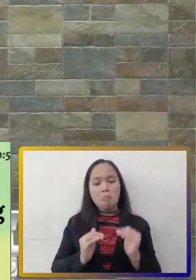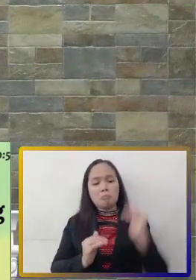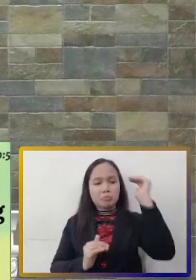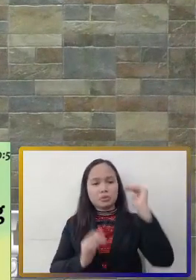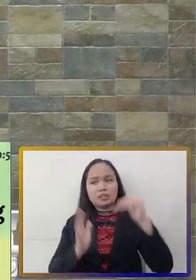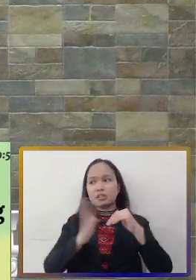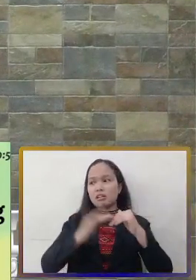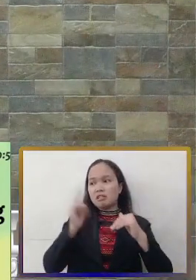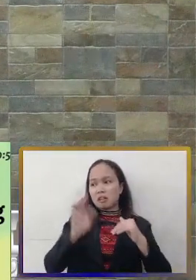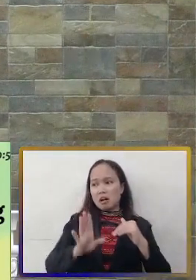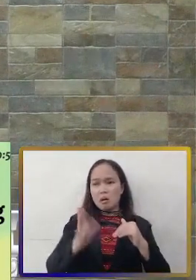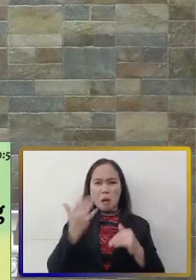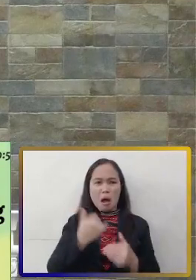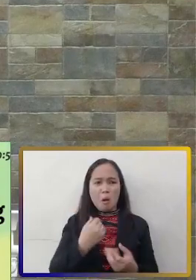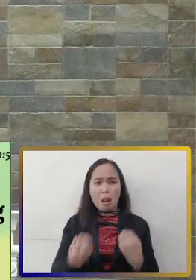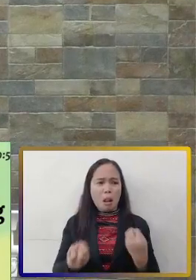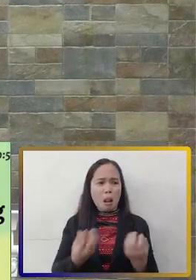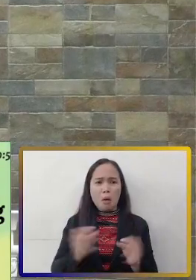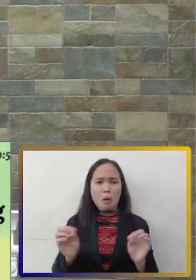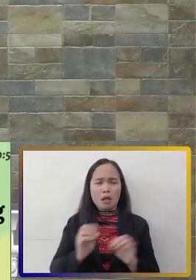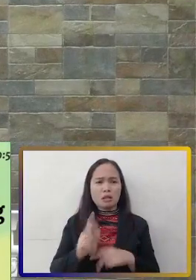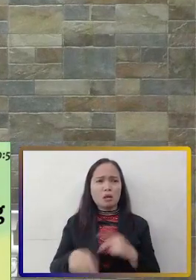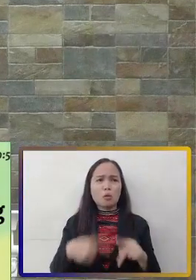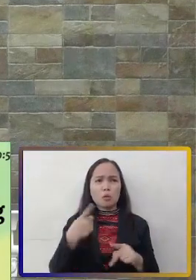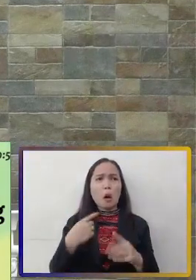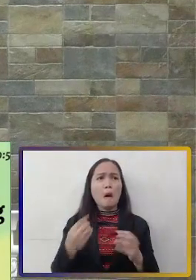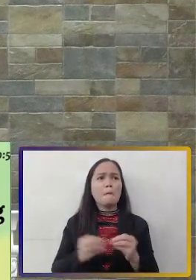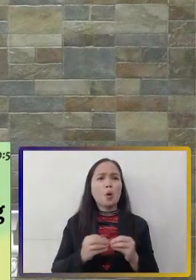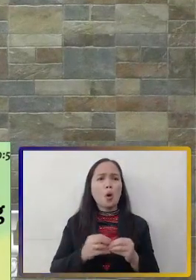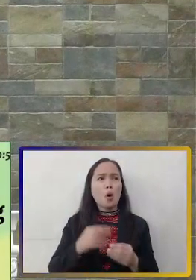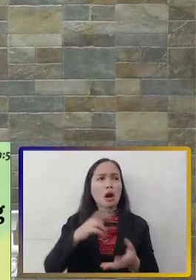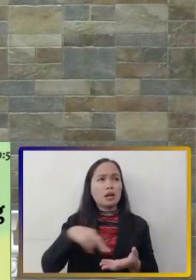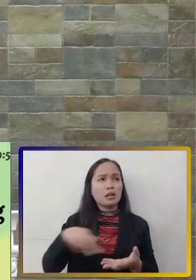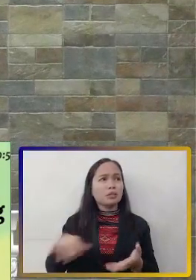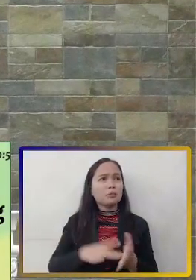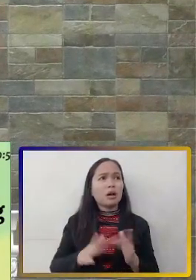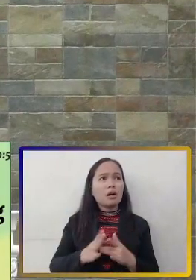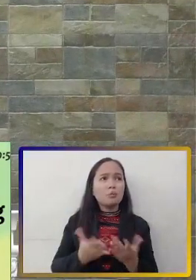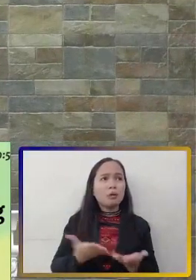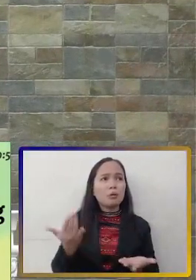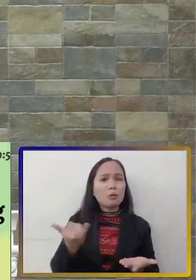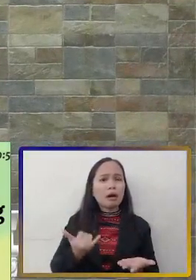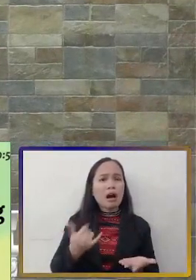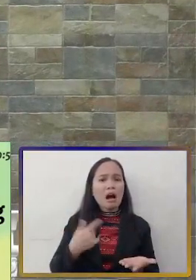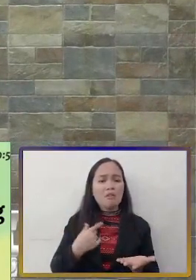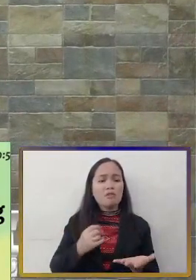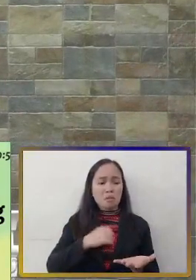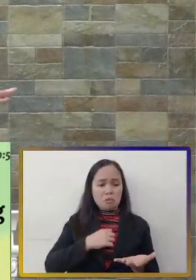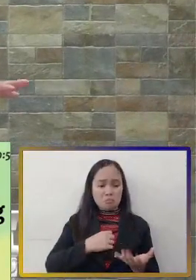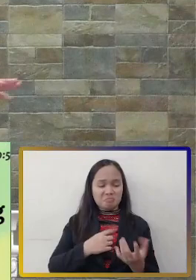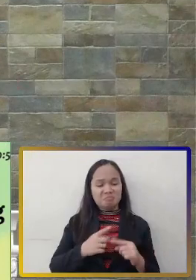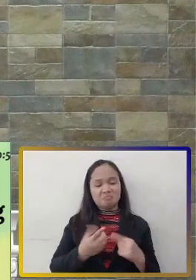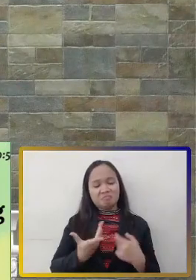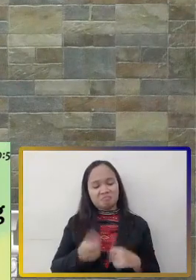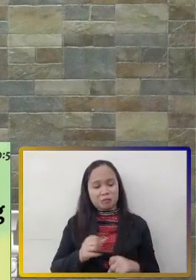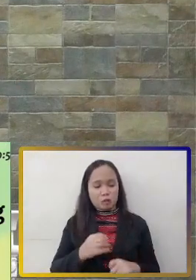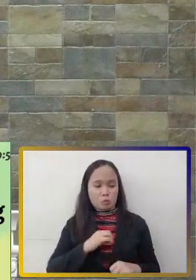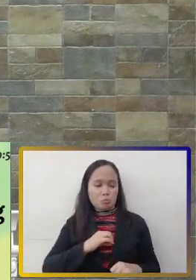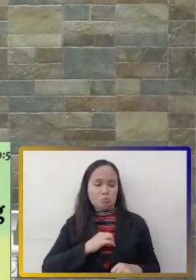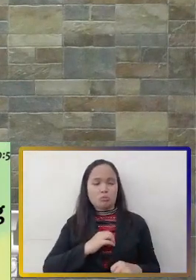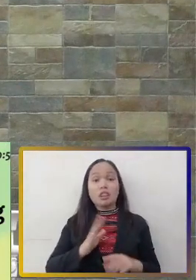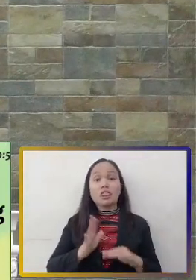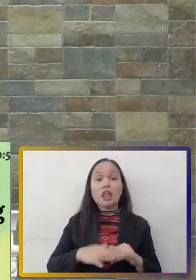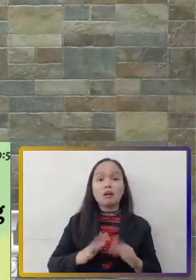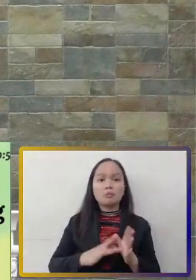Kaya walang gaano nagbabasa ng Biblia kasi masyadong may tiwala siya sa kanyang sarili kaysa sa Biblia.